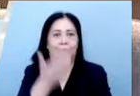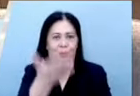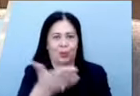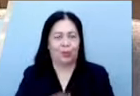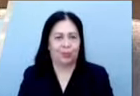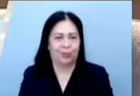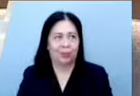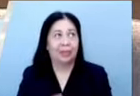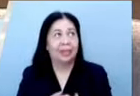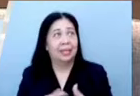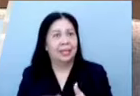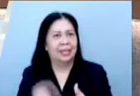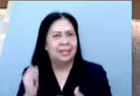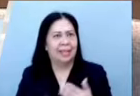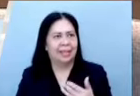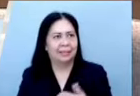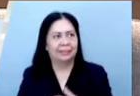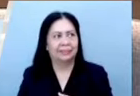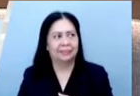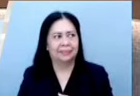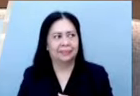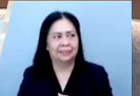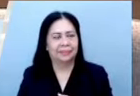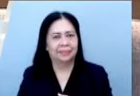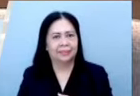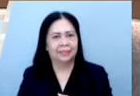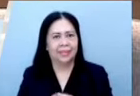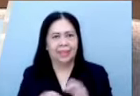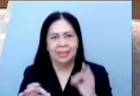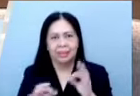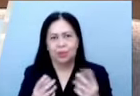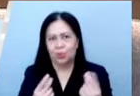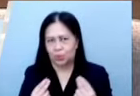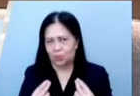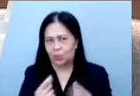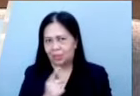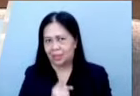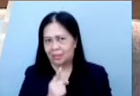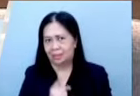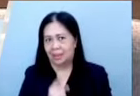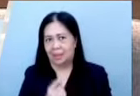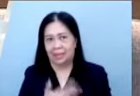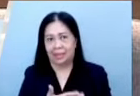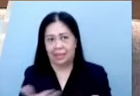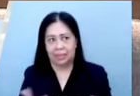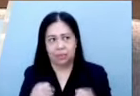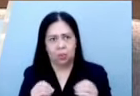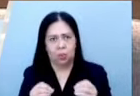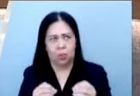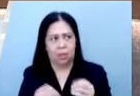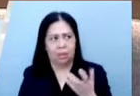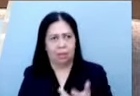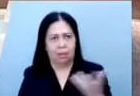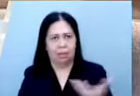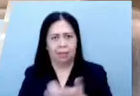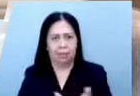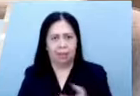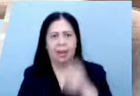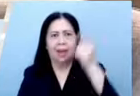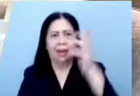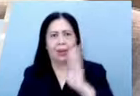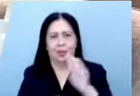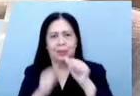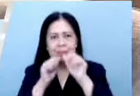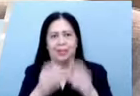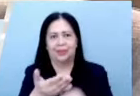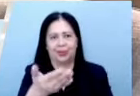siguro lastly, as long as ginagawa mo ng tama ang mga bagay-bagay at wala kang tinatapakan, pagpapalain ka ng Panginoon.